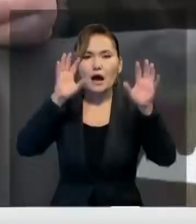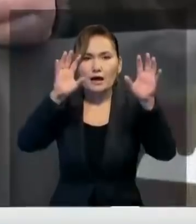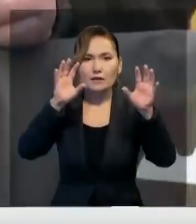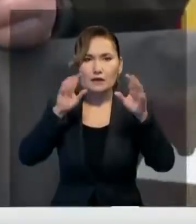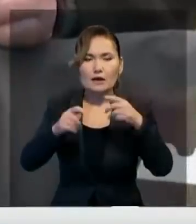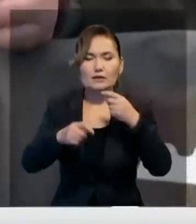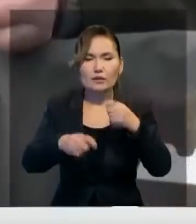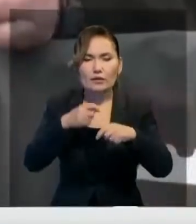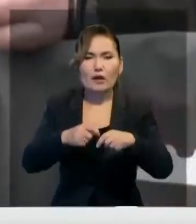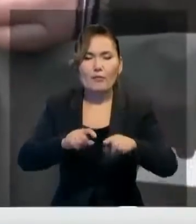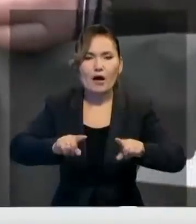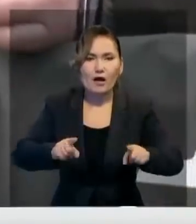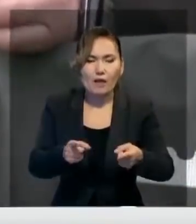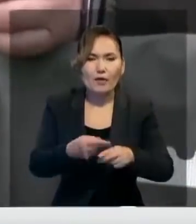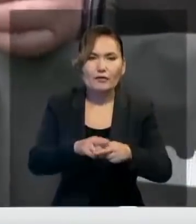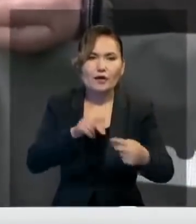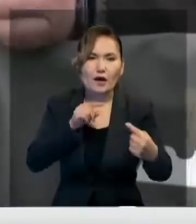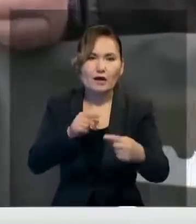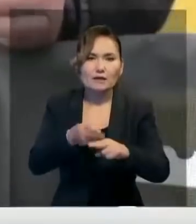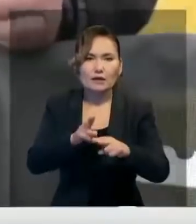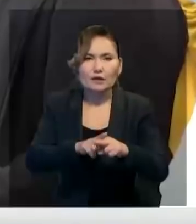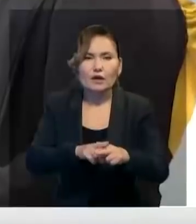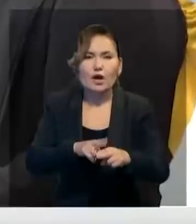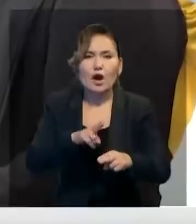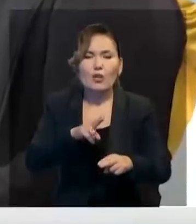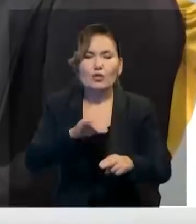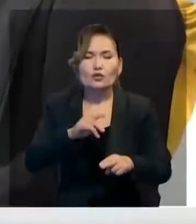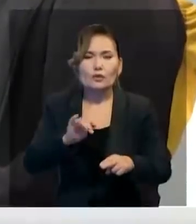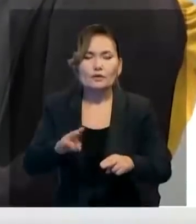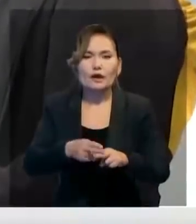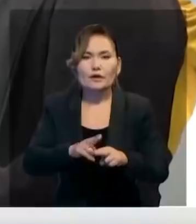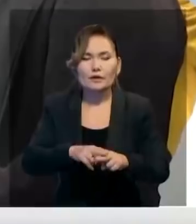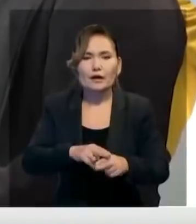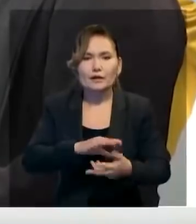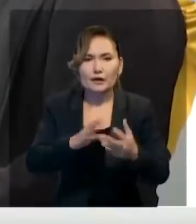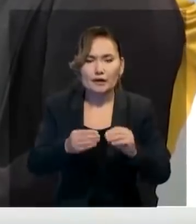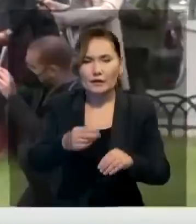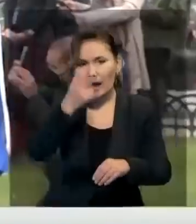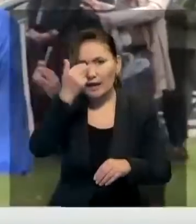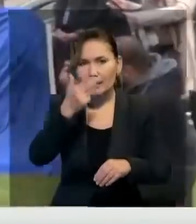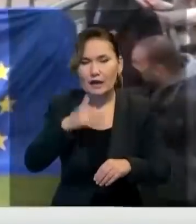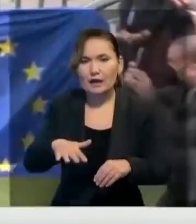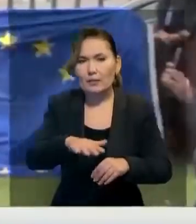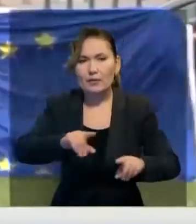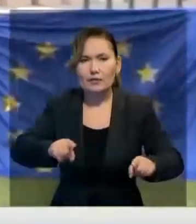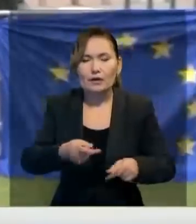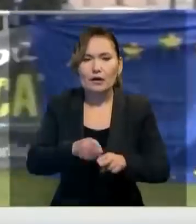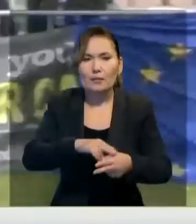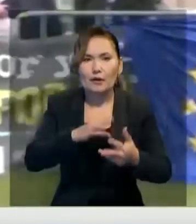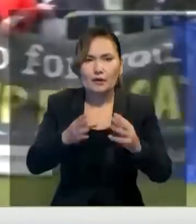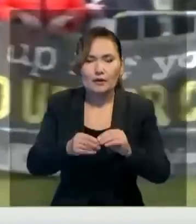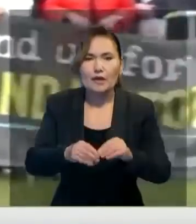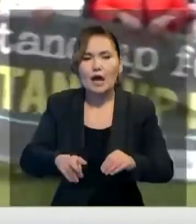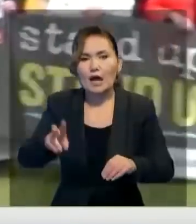заңсыз қамауға алынғанын айтады. Еске салайық, Карлос Пучдемон Италияның Сардиния аралында ұсталды. Оған Испания билігі